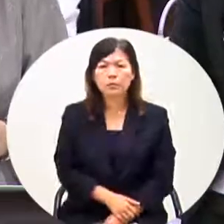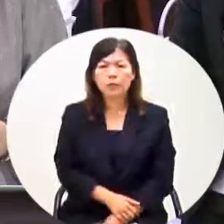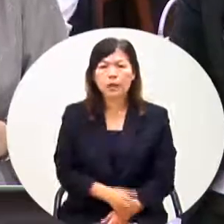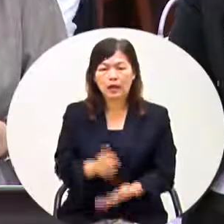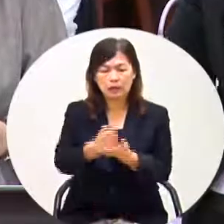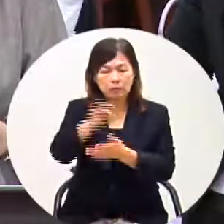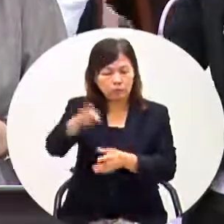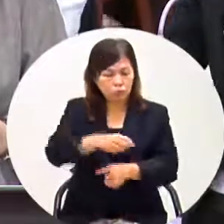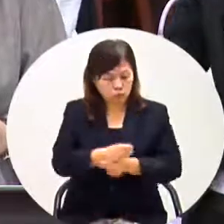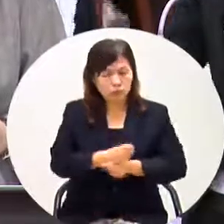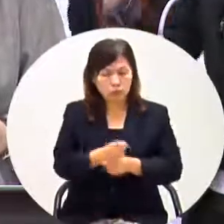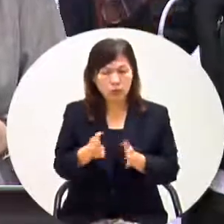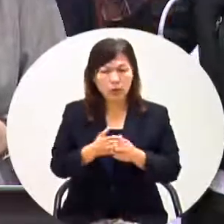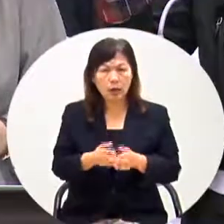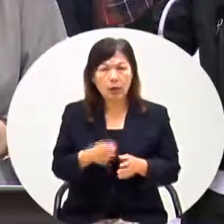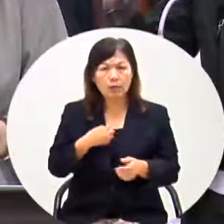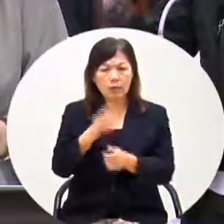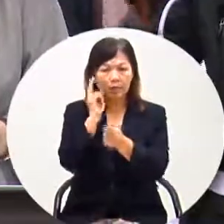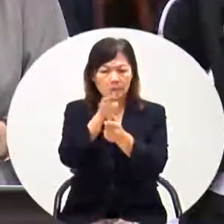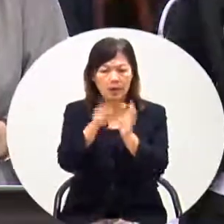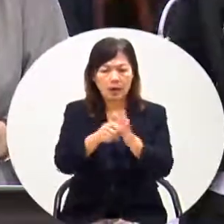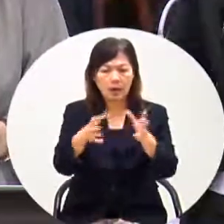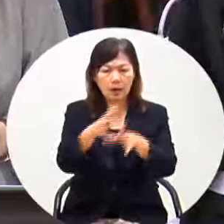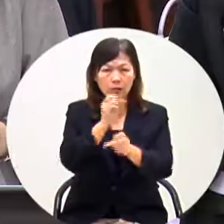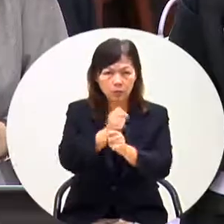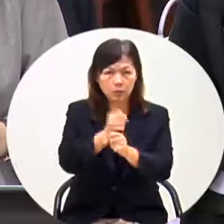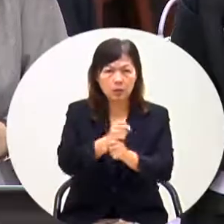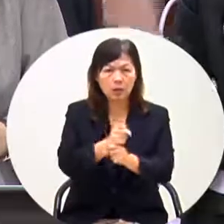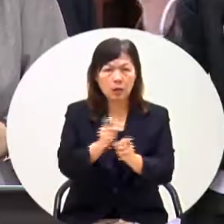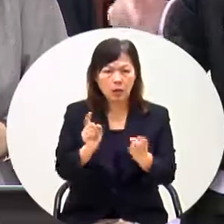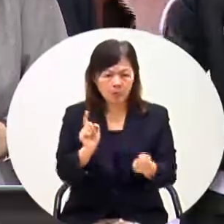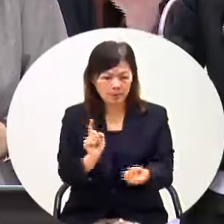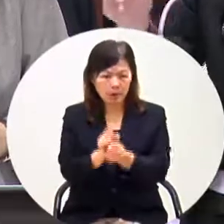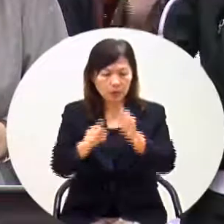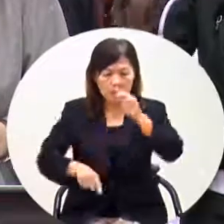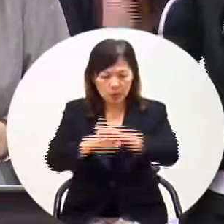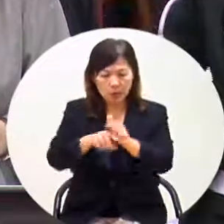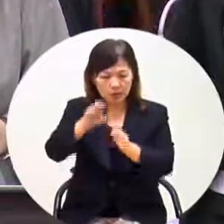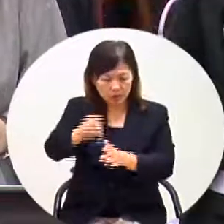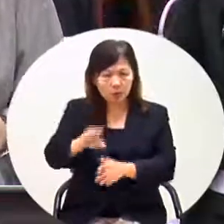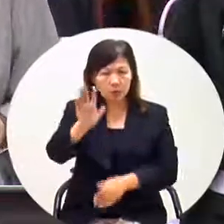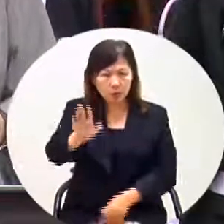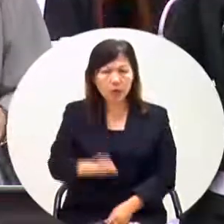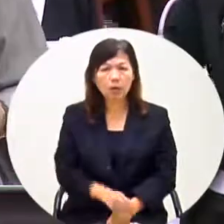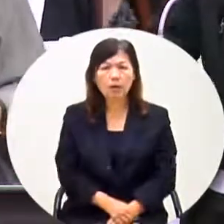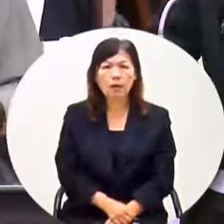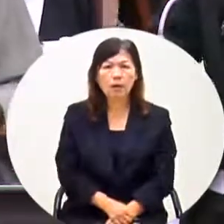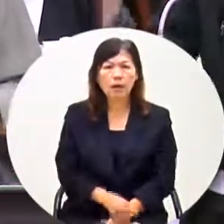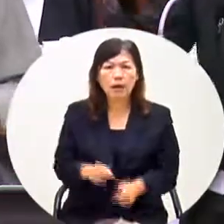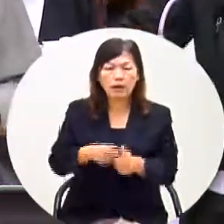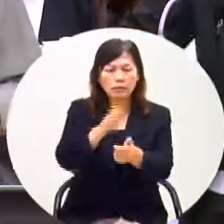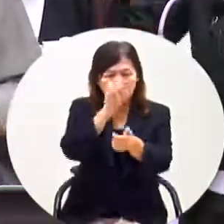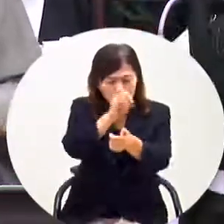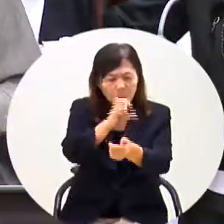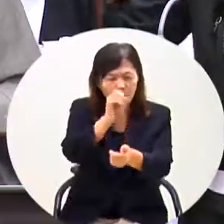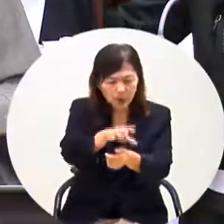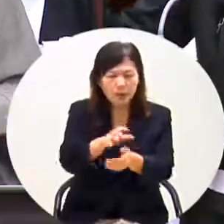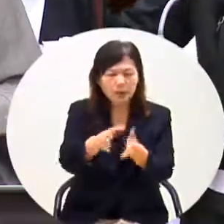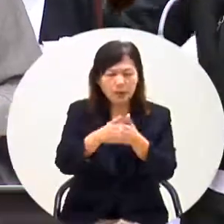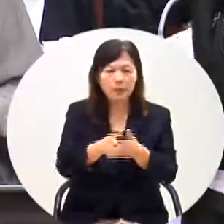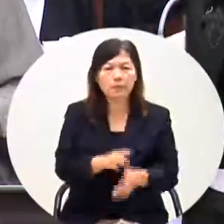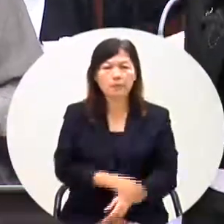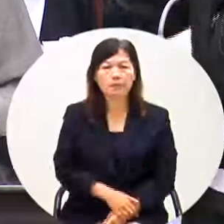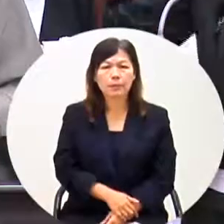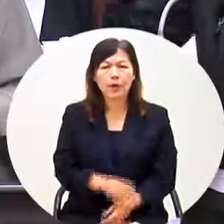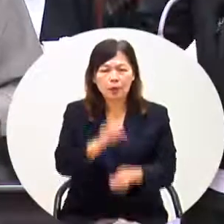署。我们遇到有违停的状况的时候，我们先用劝导的方式。我们劝导是因为要保